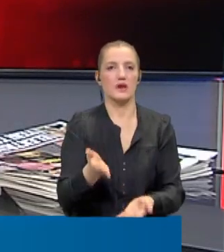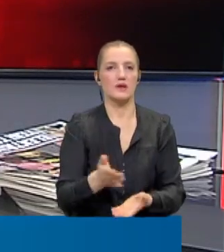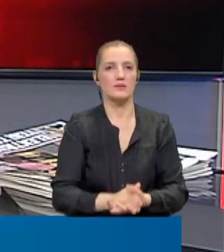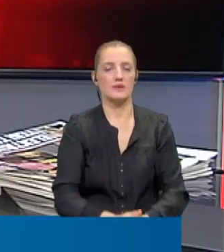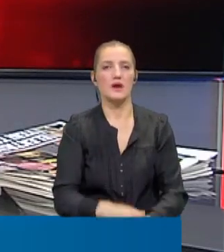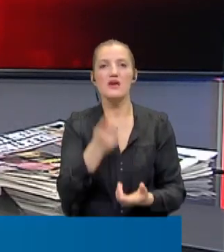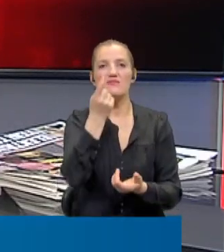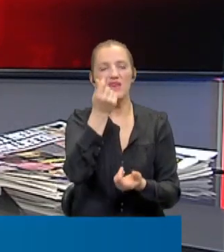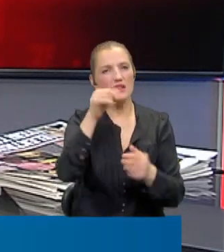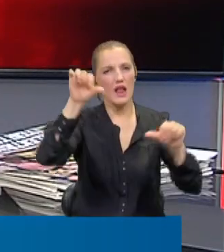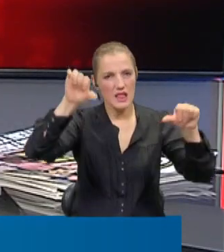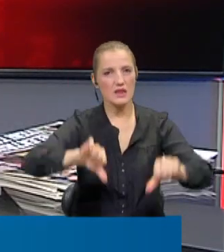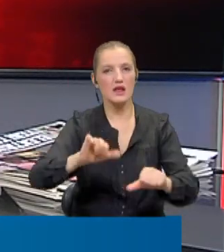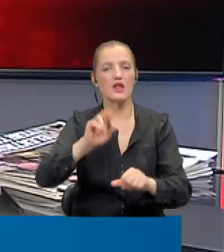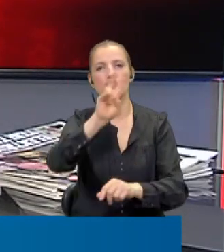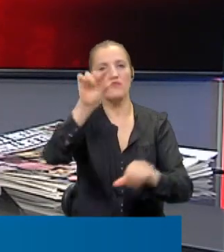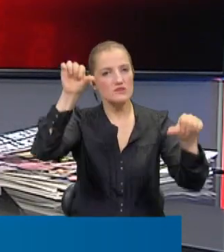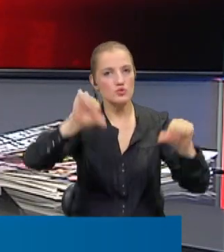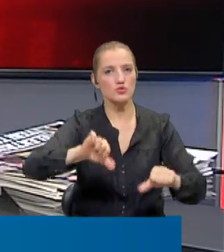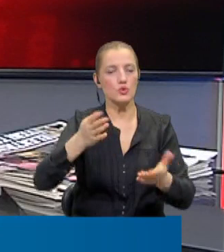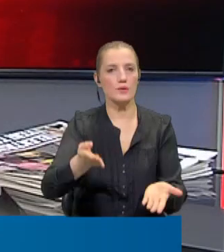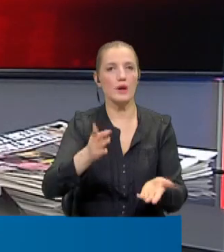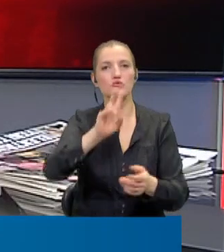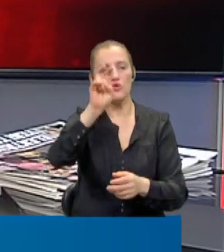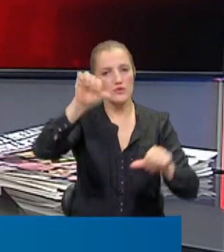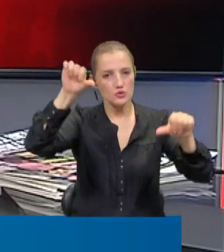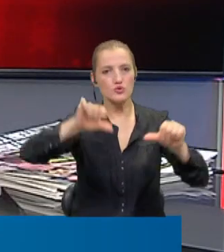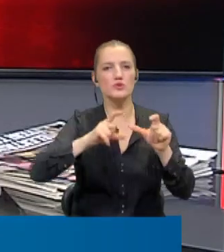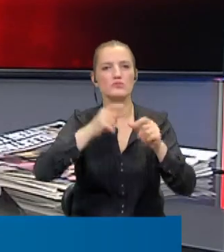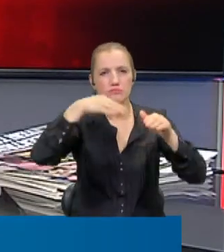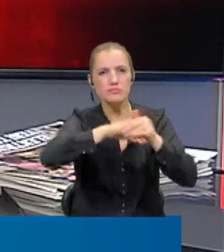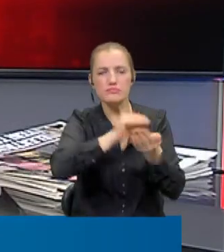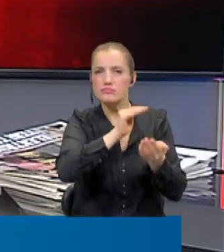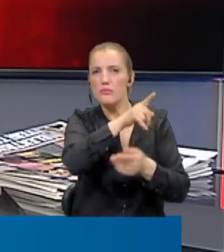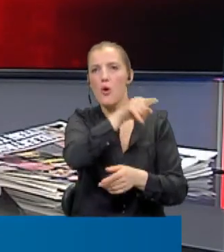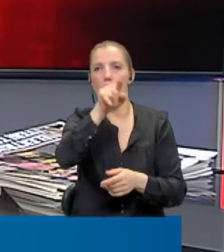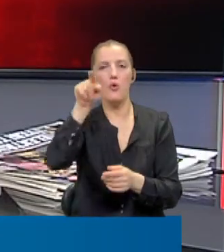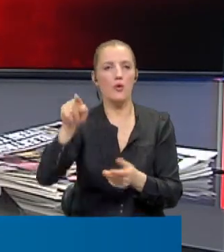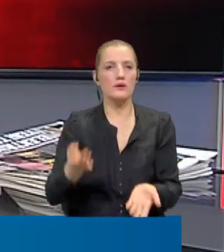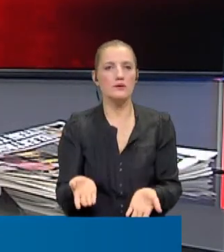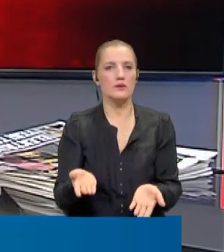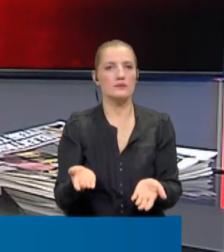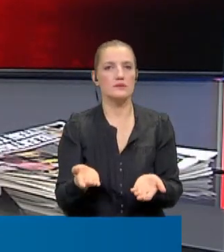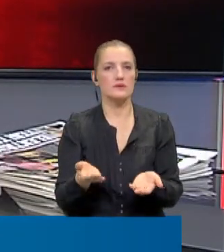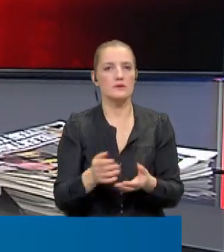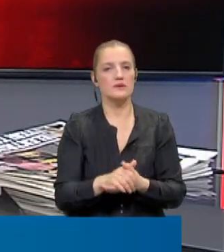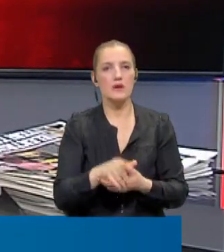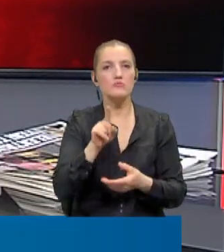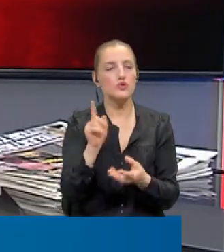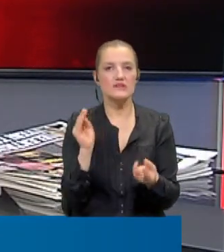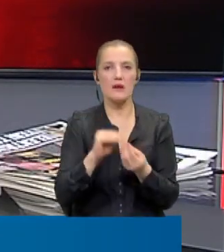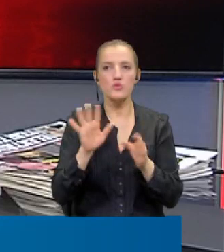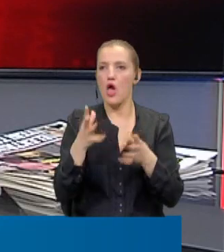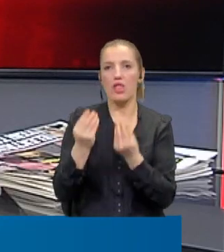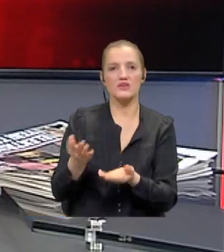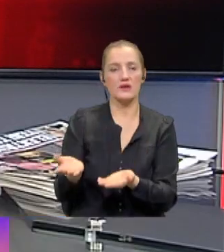kişi fiyatları indirin döviz düştü e dövüştü stokçular o boşu Evet bu